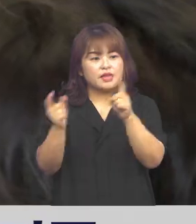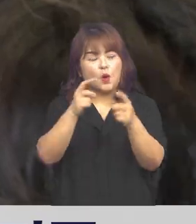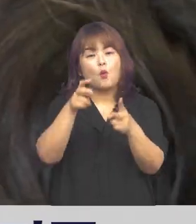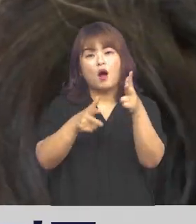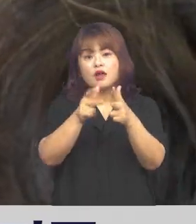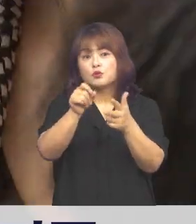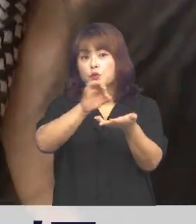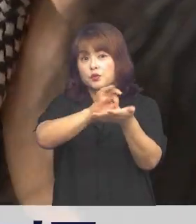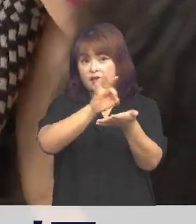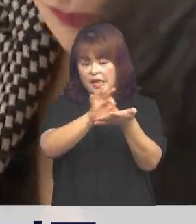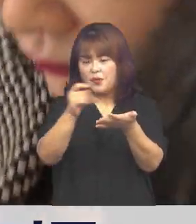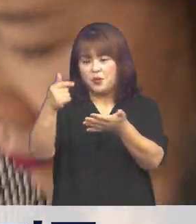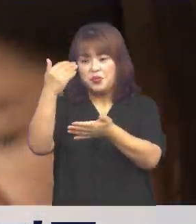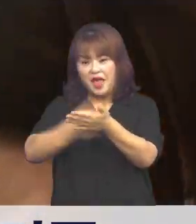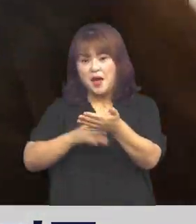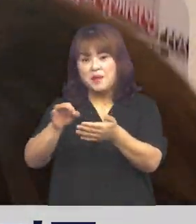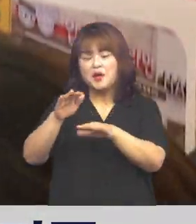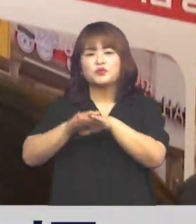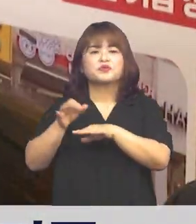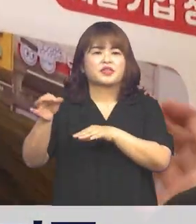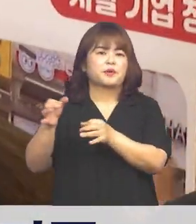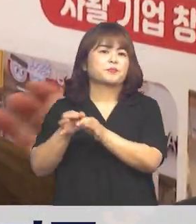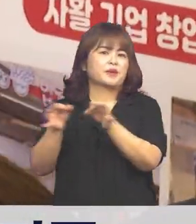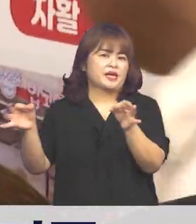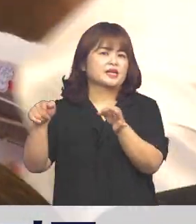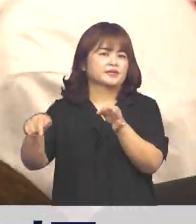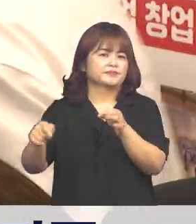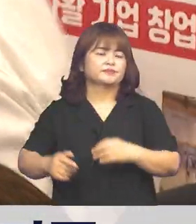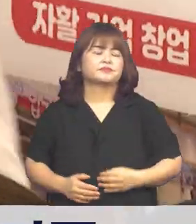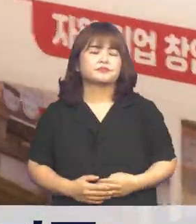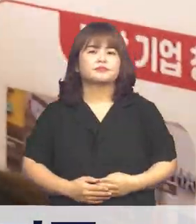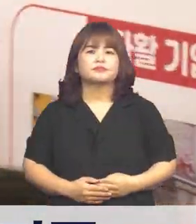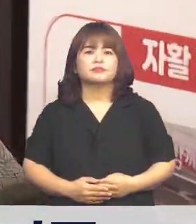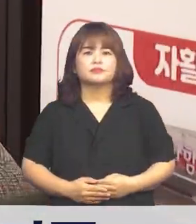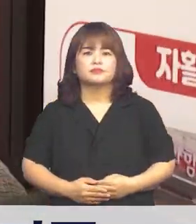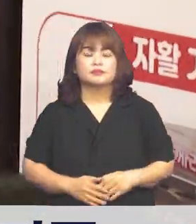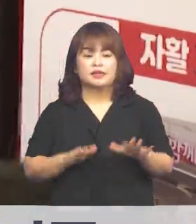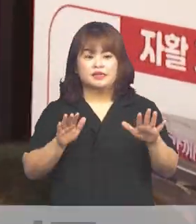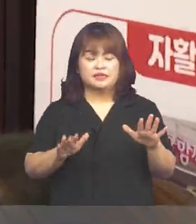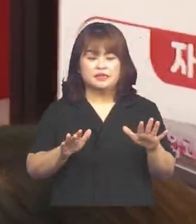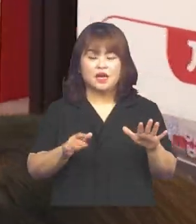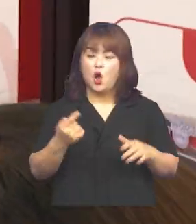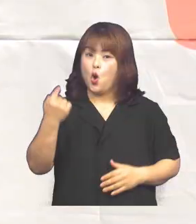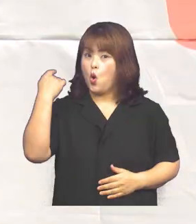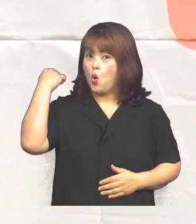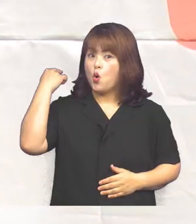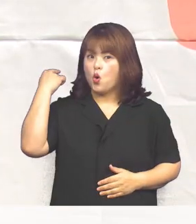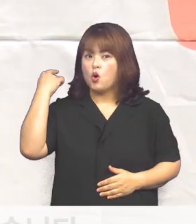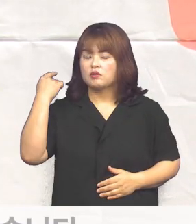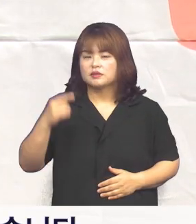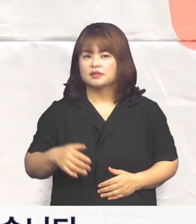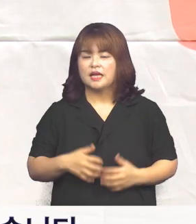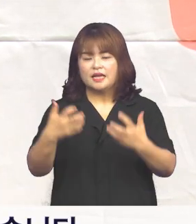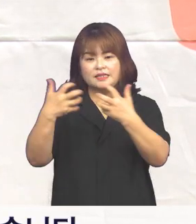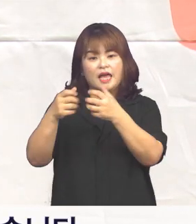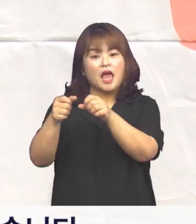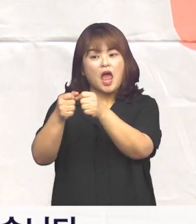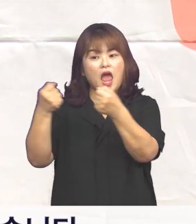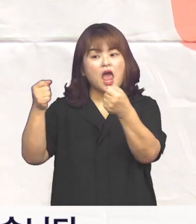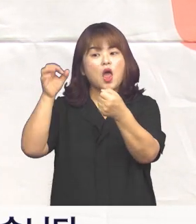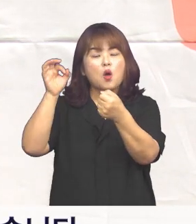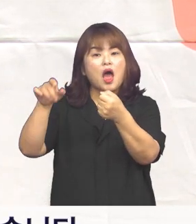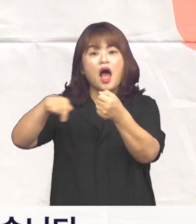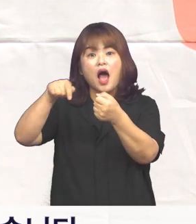지원금으로 사용하고 남은 수익은 자활 근로자에게 인센티브로 지급됩니다. 지금 저 뒤에 있는